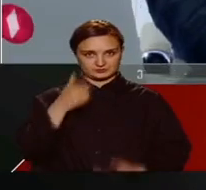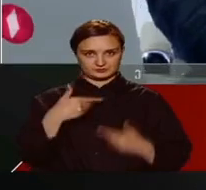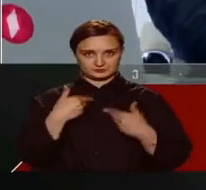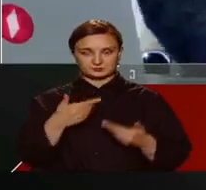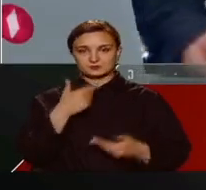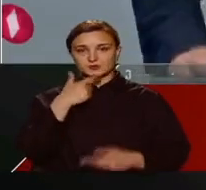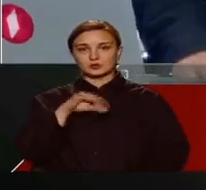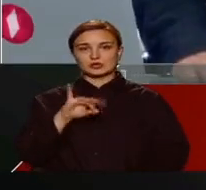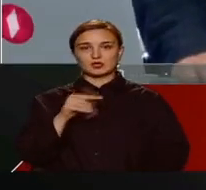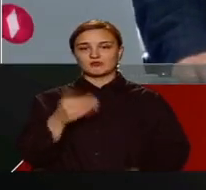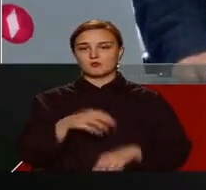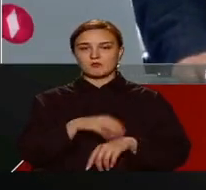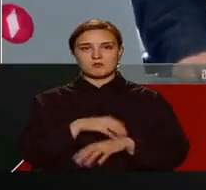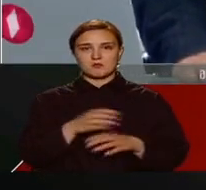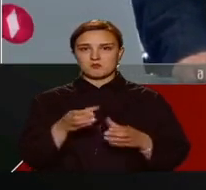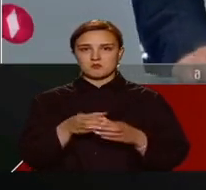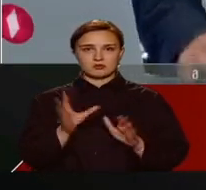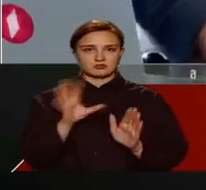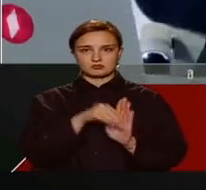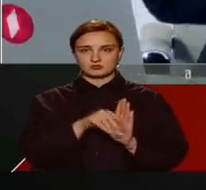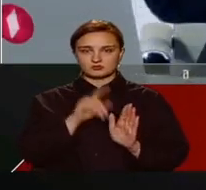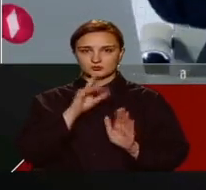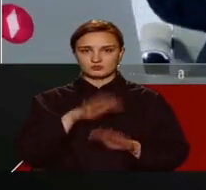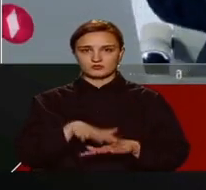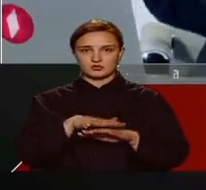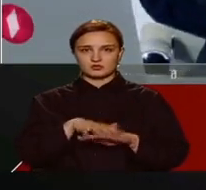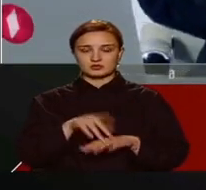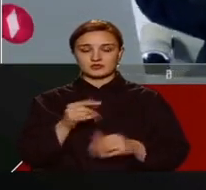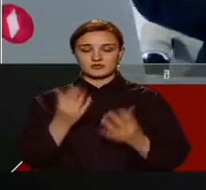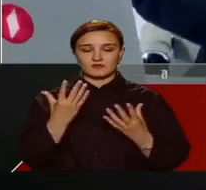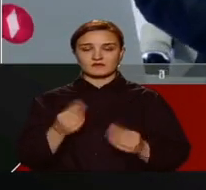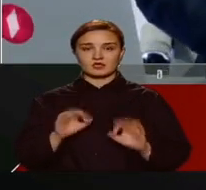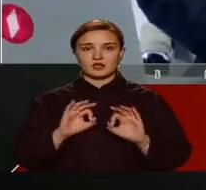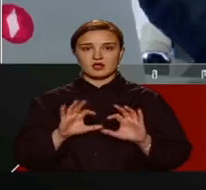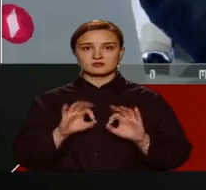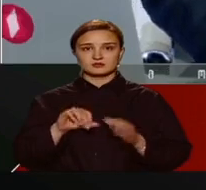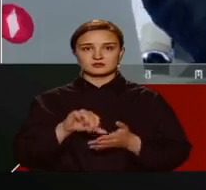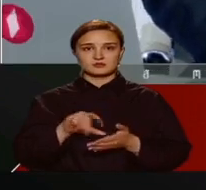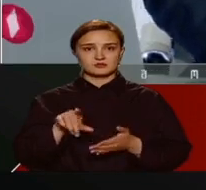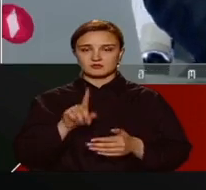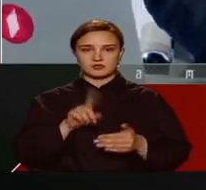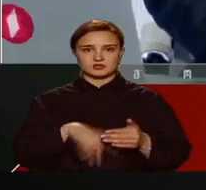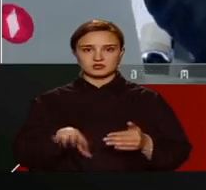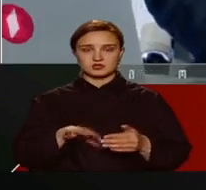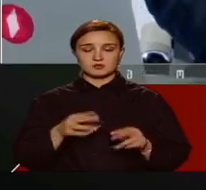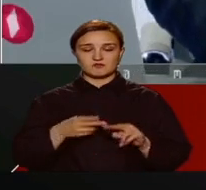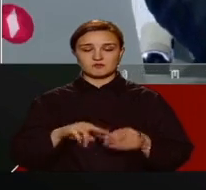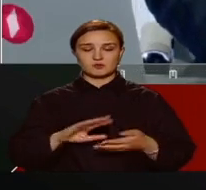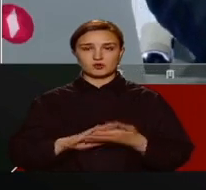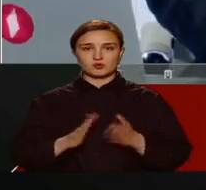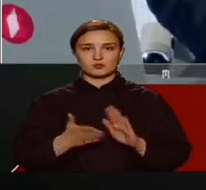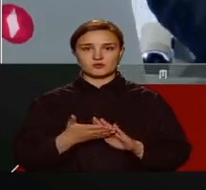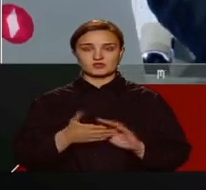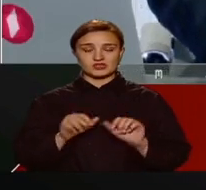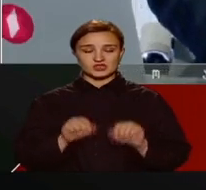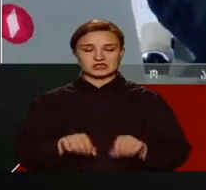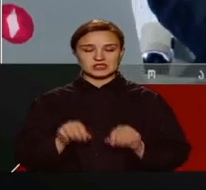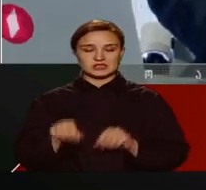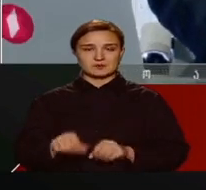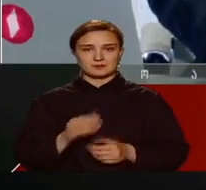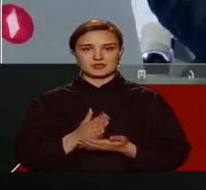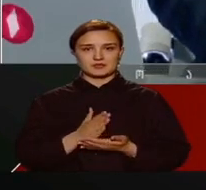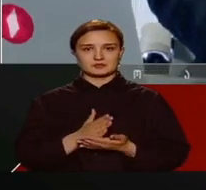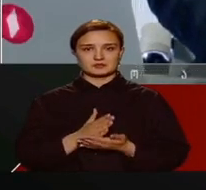ბატონო იაგო, თქვენი პარტია არ უერთდება დღევანდელ აქციას. თქვენ დღევანდელი განცხადება არის, რომ თქვენ არ გწამთ, რომ არსებულ პირობებში